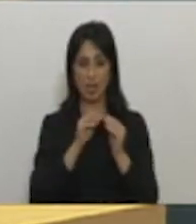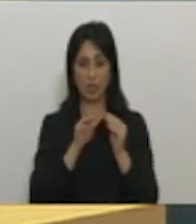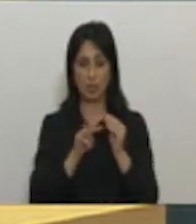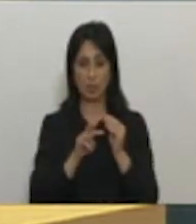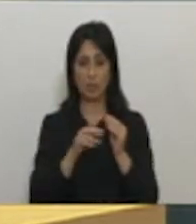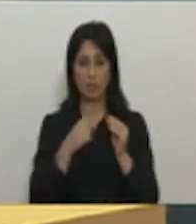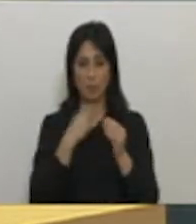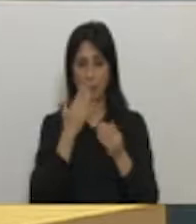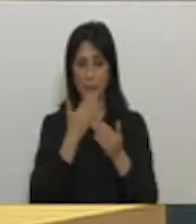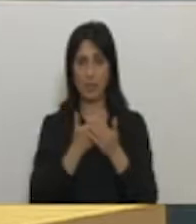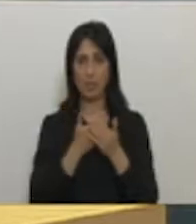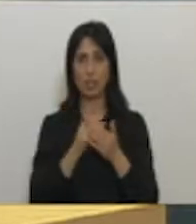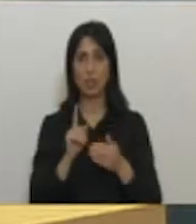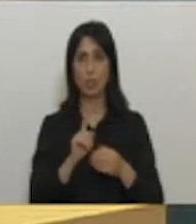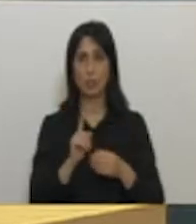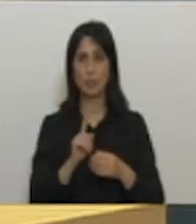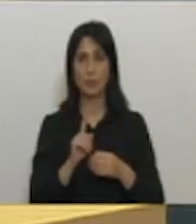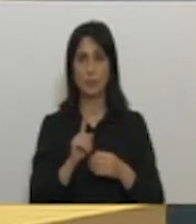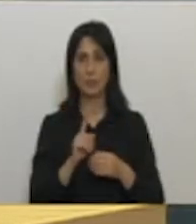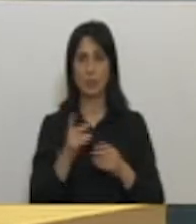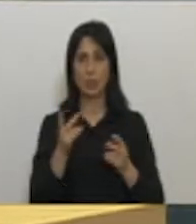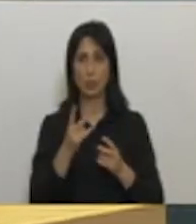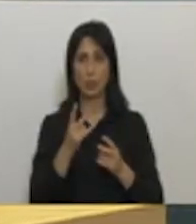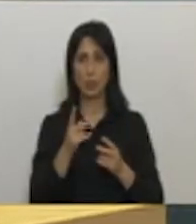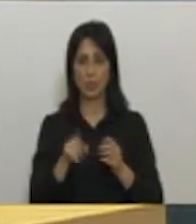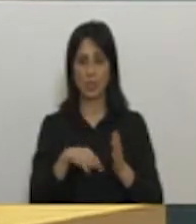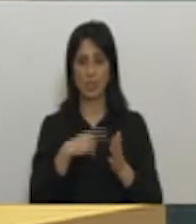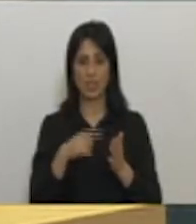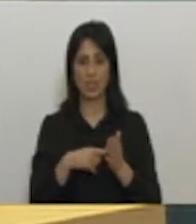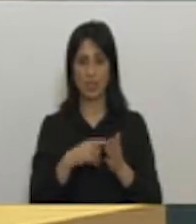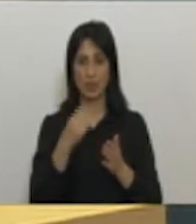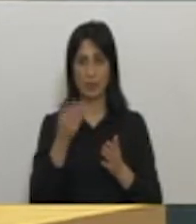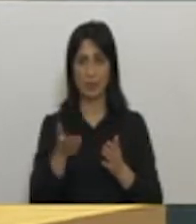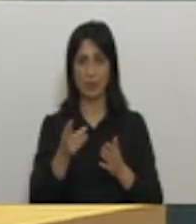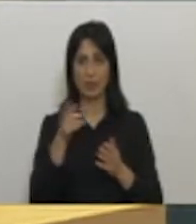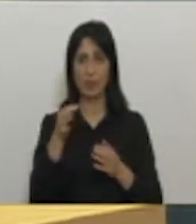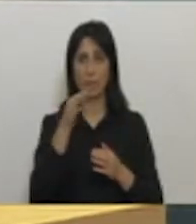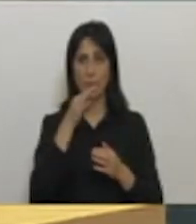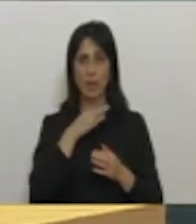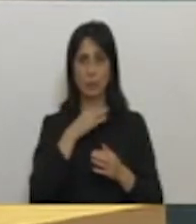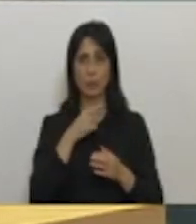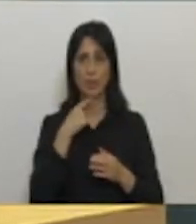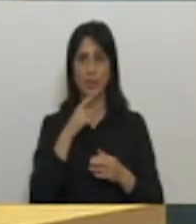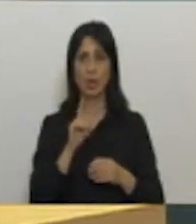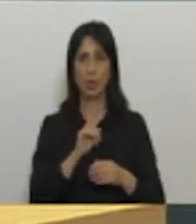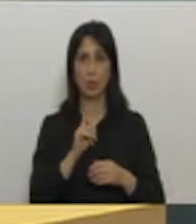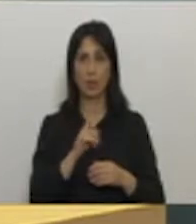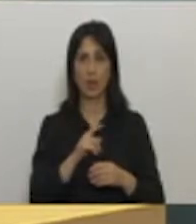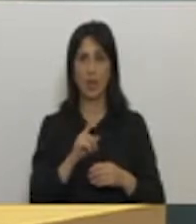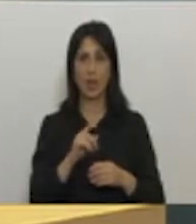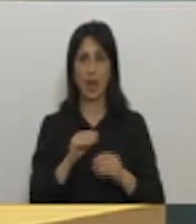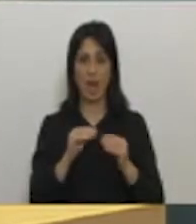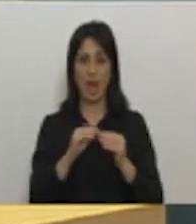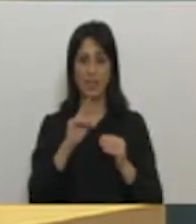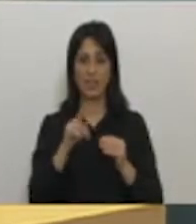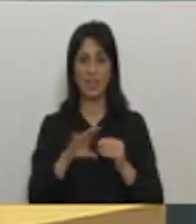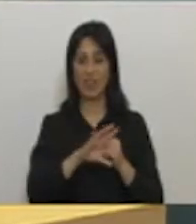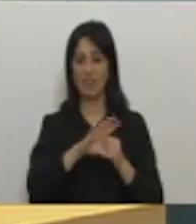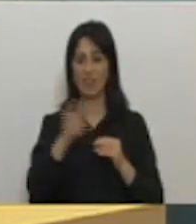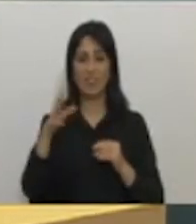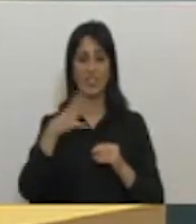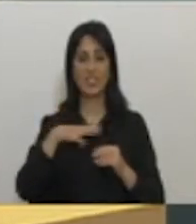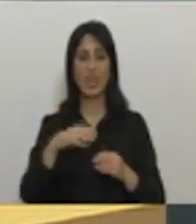მე მიმაჩნია, რომ უნდა დამესვა ეს კითხვა. თქვენ პასუხად მითხარით, რომ 10 წელიწადში ყველას, ვინც